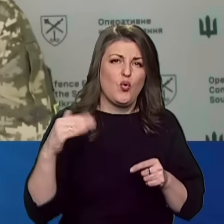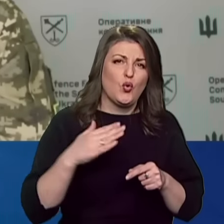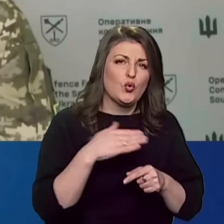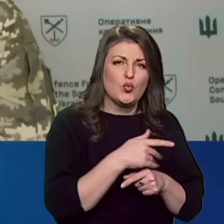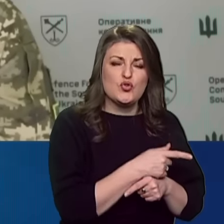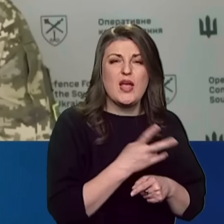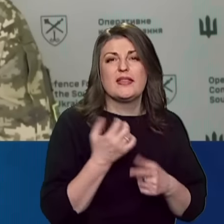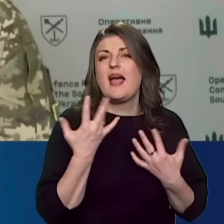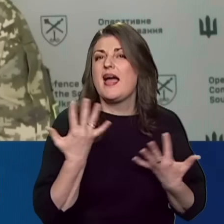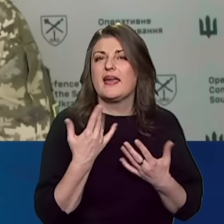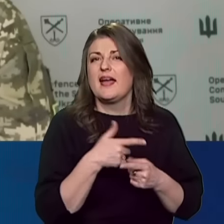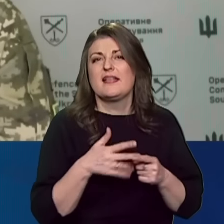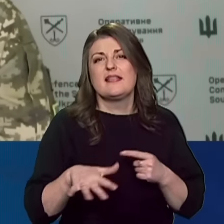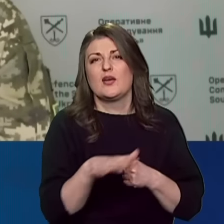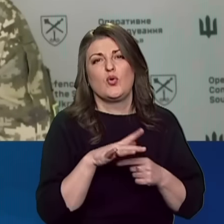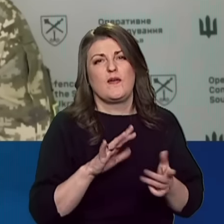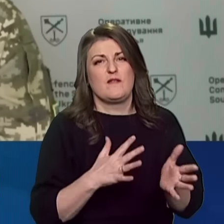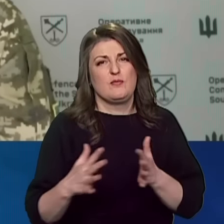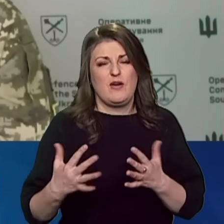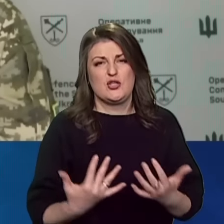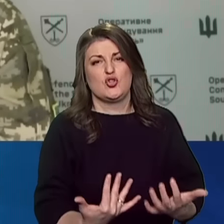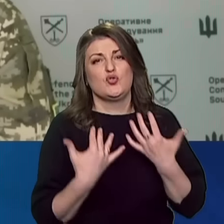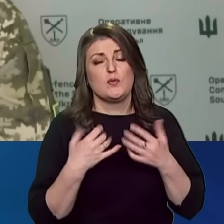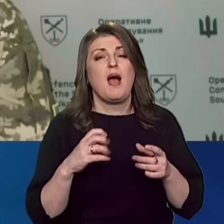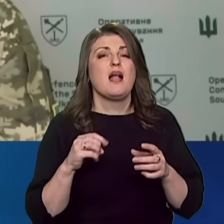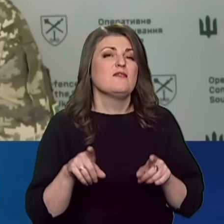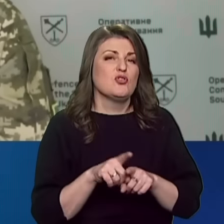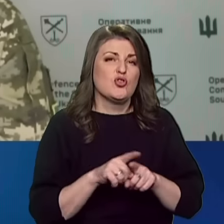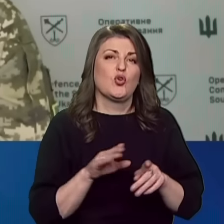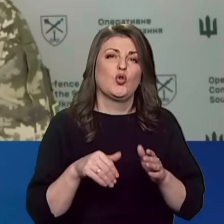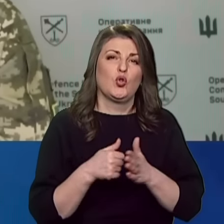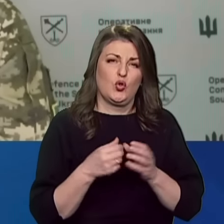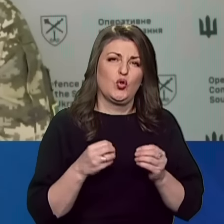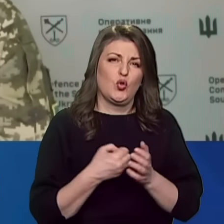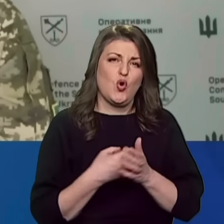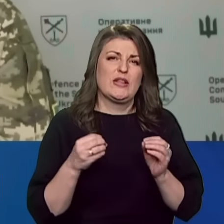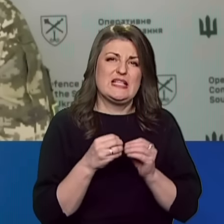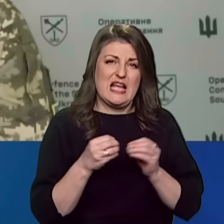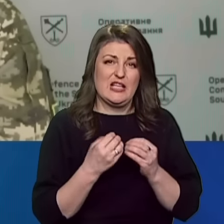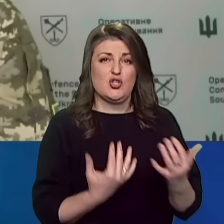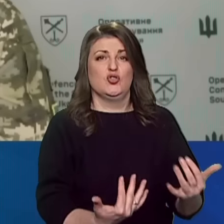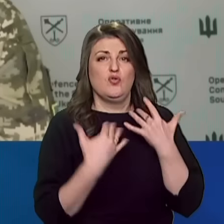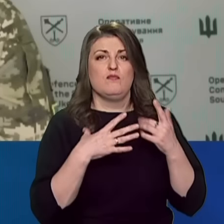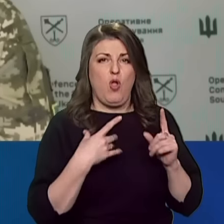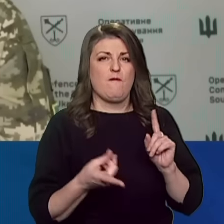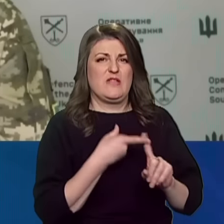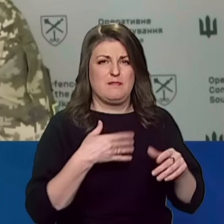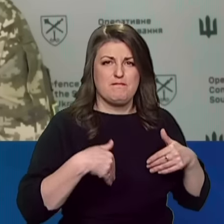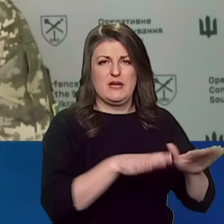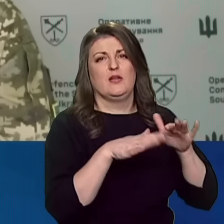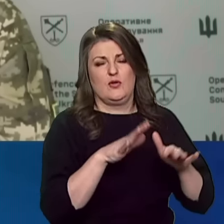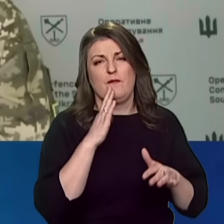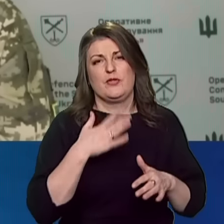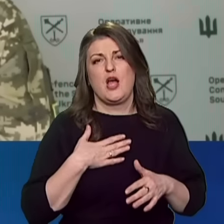того, на яких територіях відбуваються штурми. Але все ж таки до 10 штурмів було відбито нашими підрозділами.